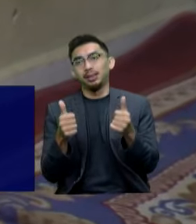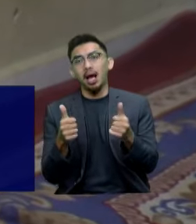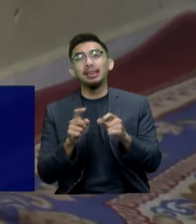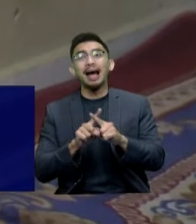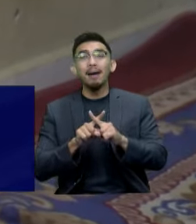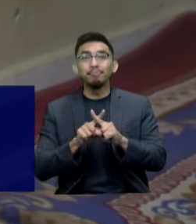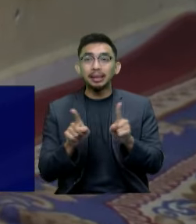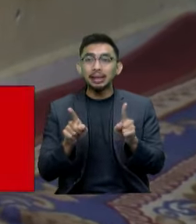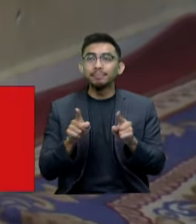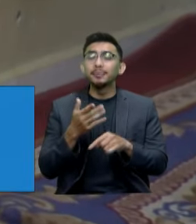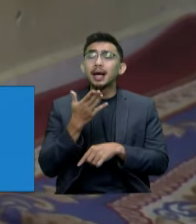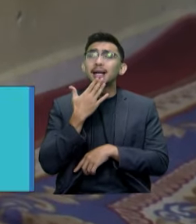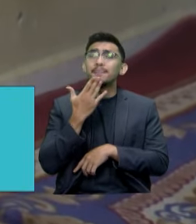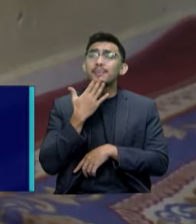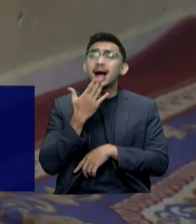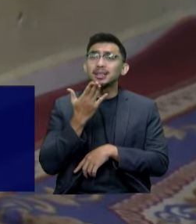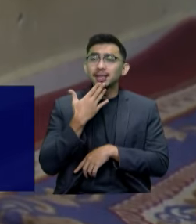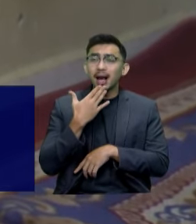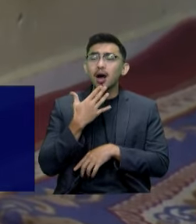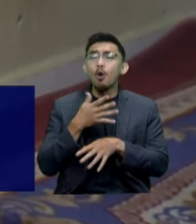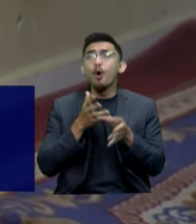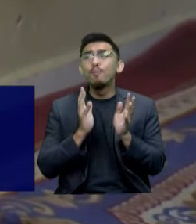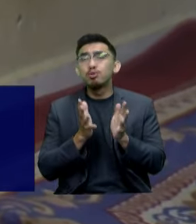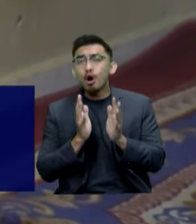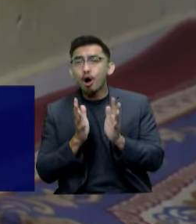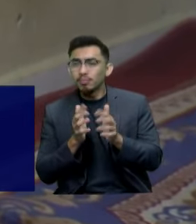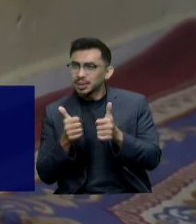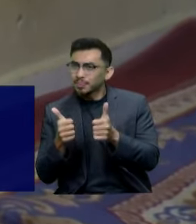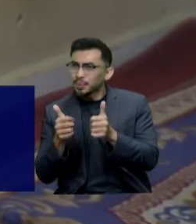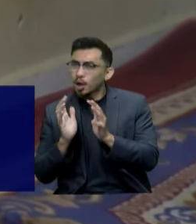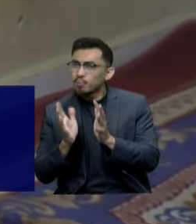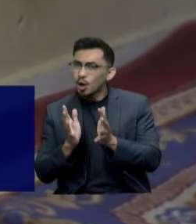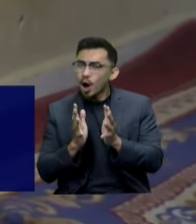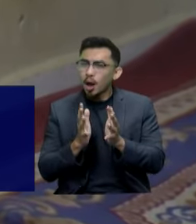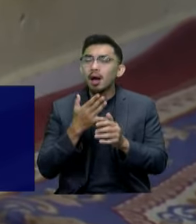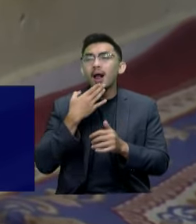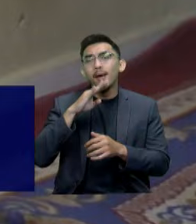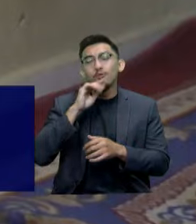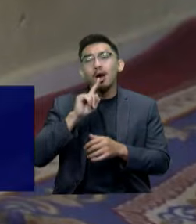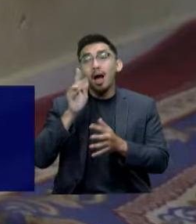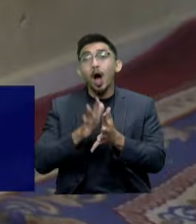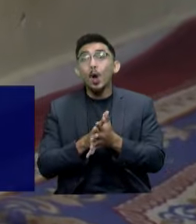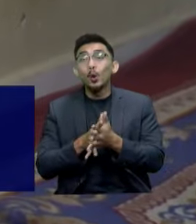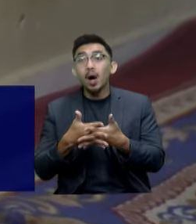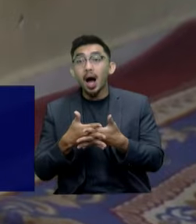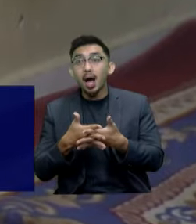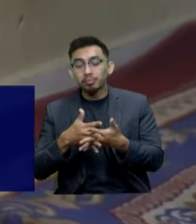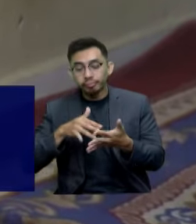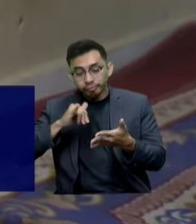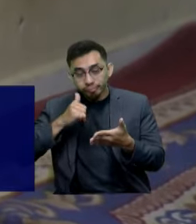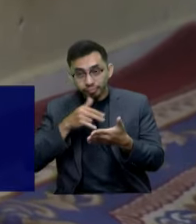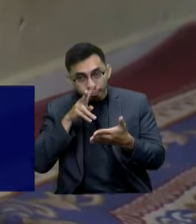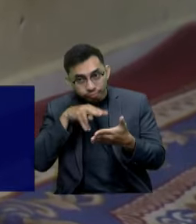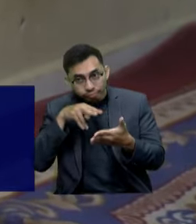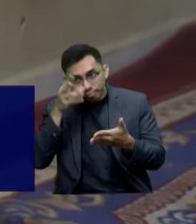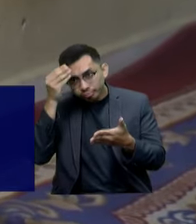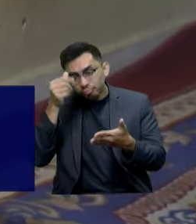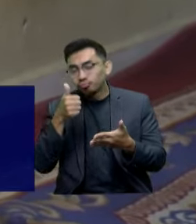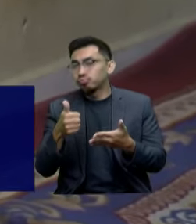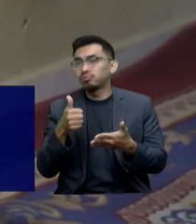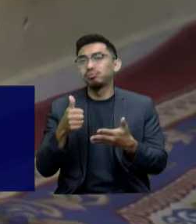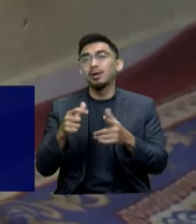terbiasaan kita ngajak ngobrol gitu, alhamdulillah dengan kehebatan Al-Quran, Arfan akhirnya bisa nyambung kalau